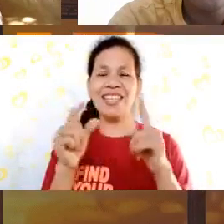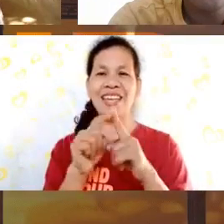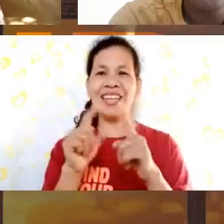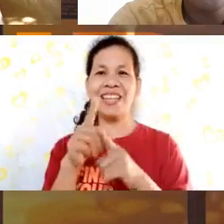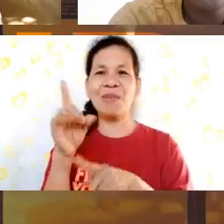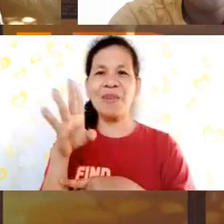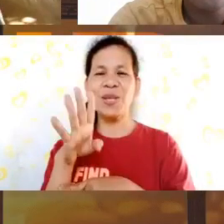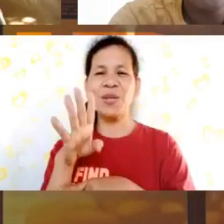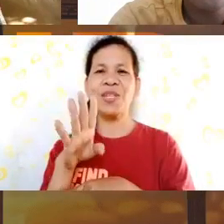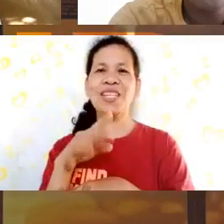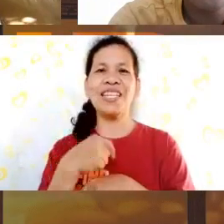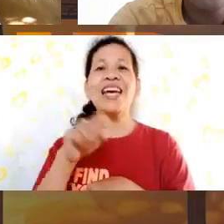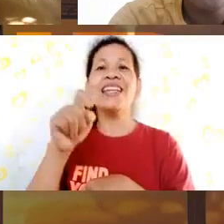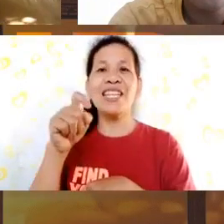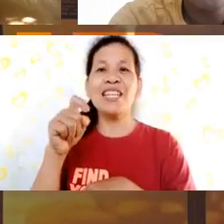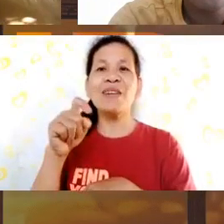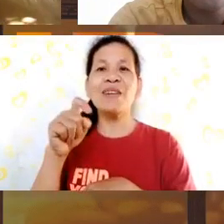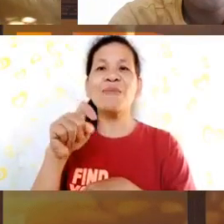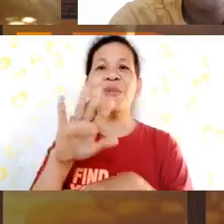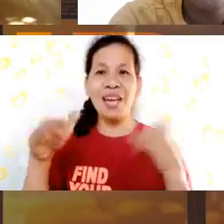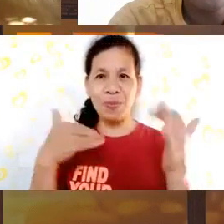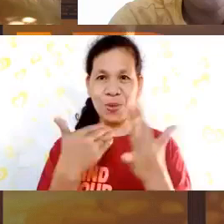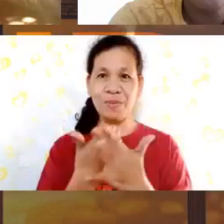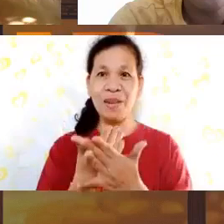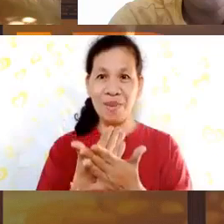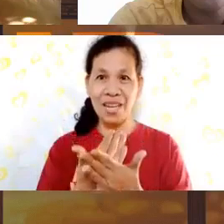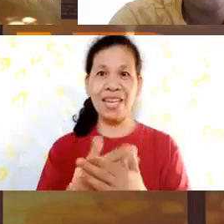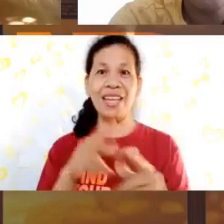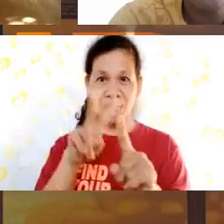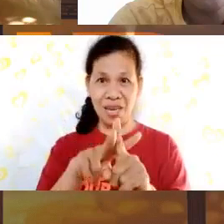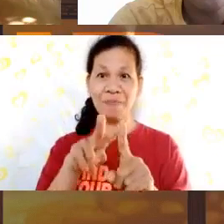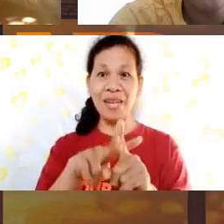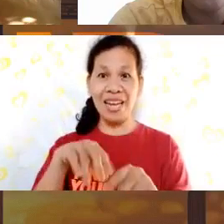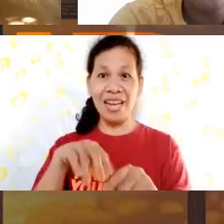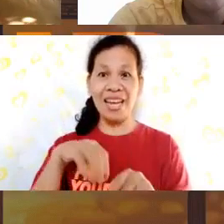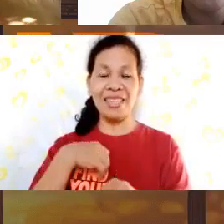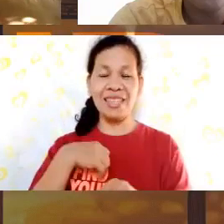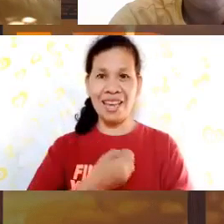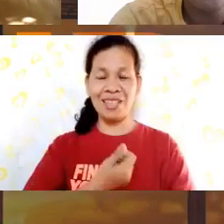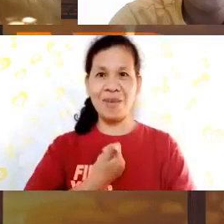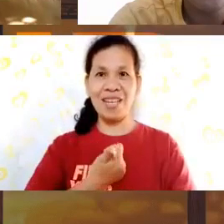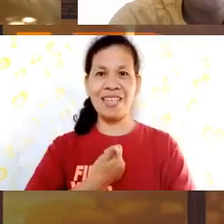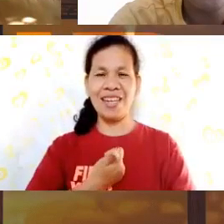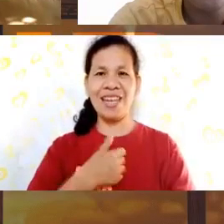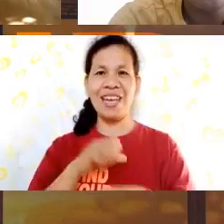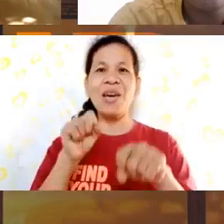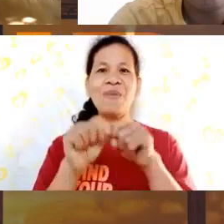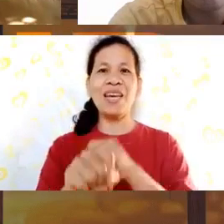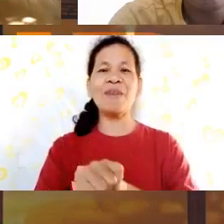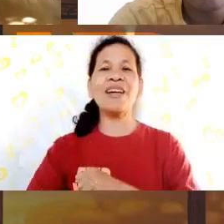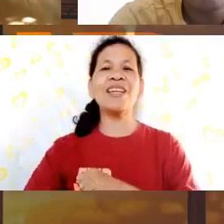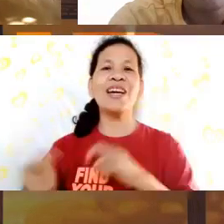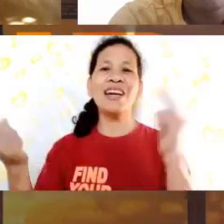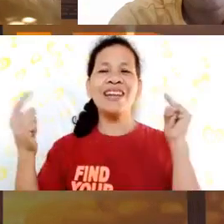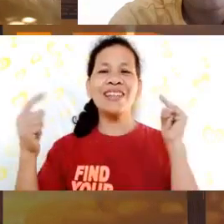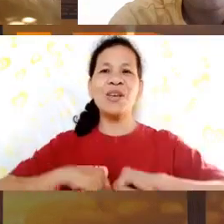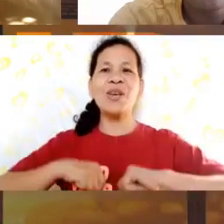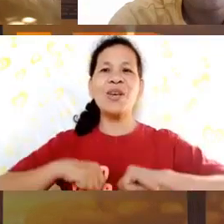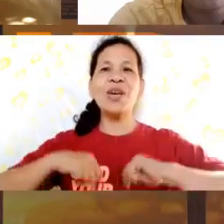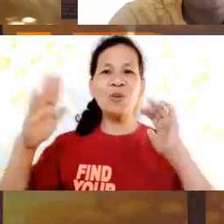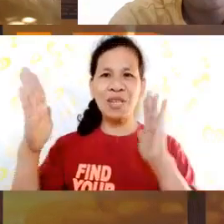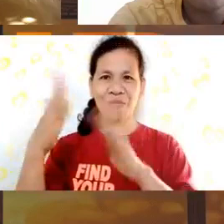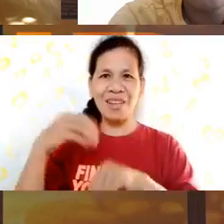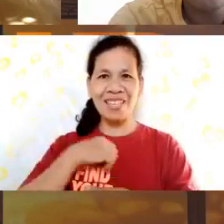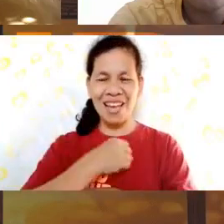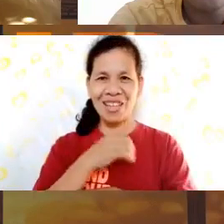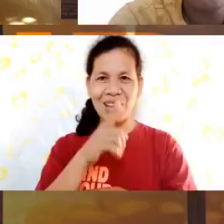mga salita ng ating Panginoon. Sana po lahat po yung mga bagay na ito may apply natin sa ating mga sarili para pag tayo